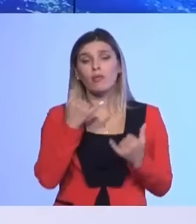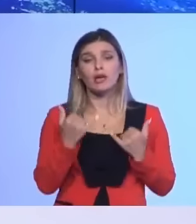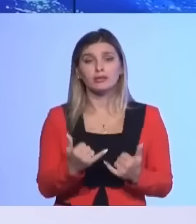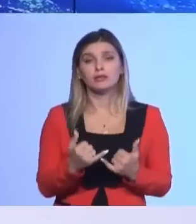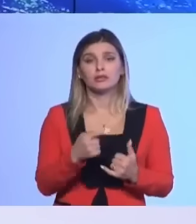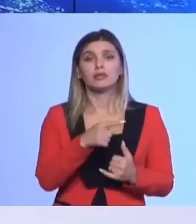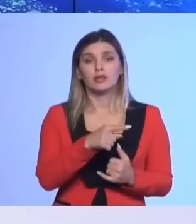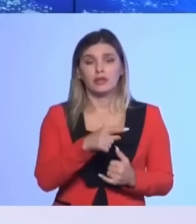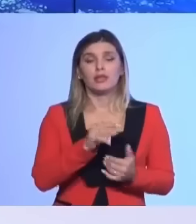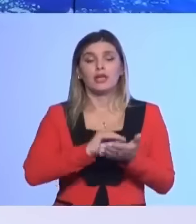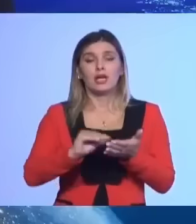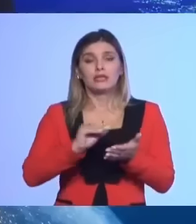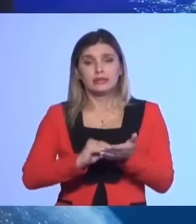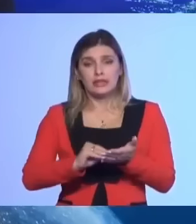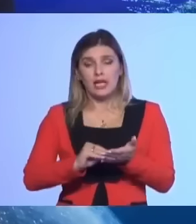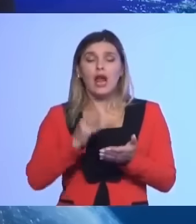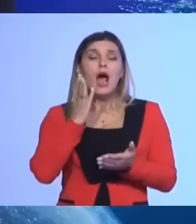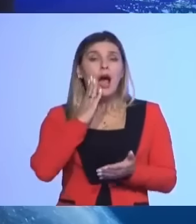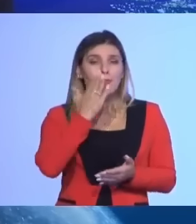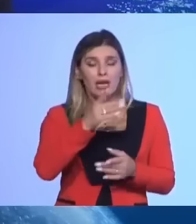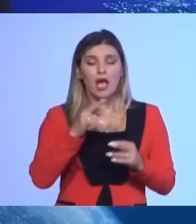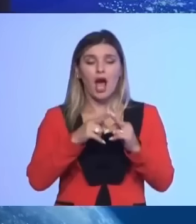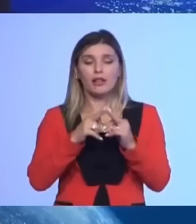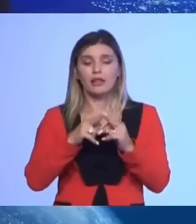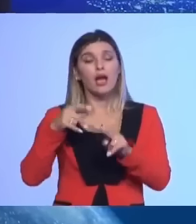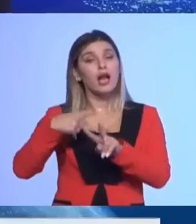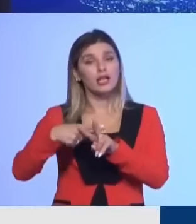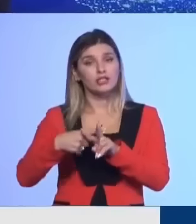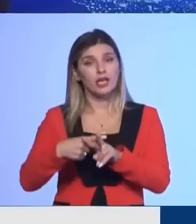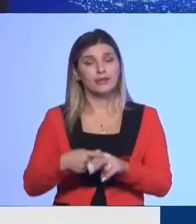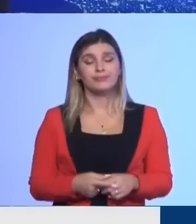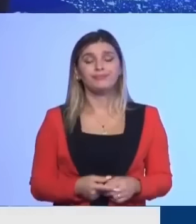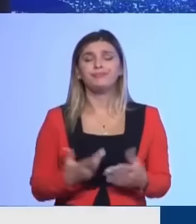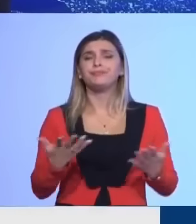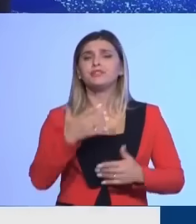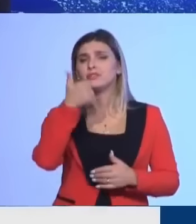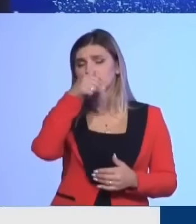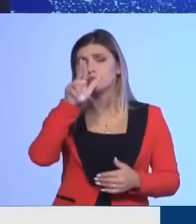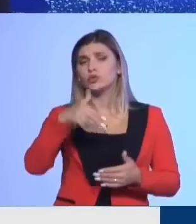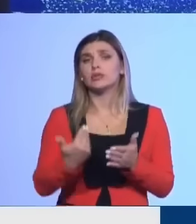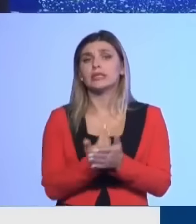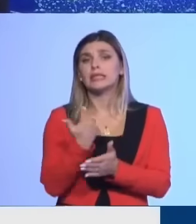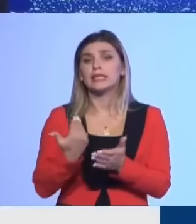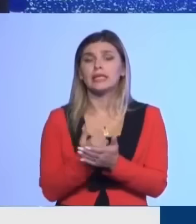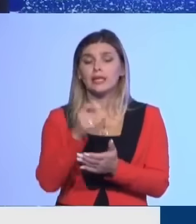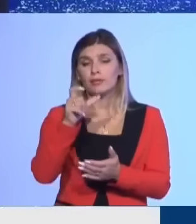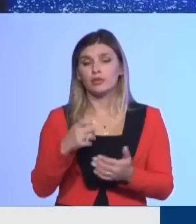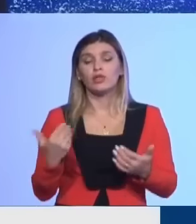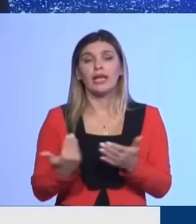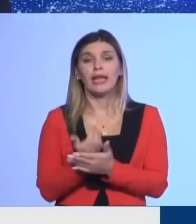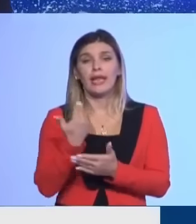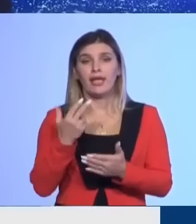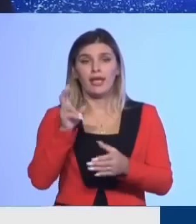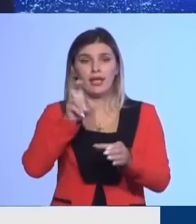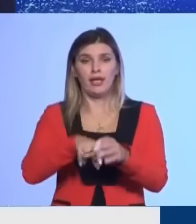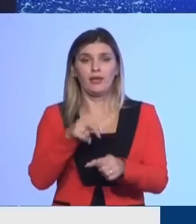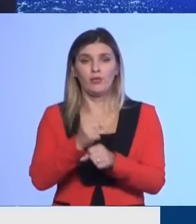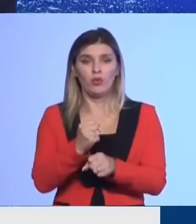me gazetarin e Zërit Amerikës, Artan Harraqia. Artan, të përshëndes, çfarë mund na thoni për guvernatorin dhe cilat janë